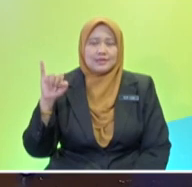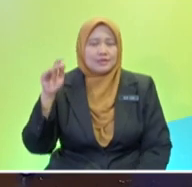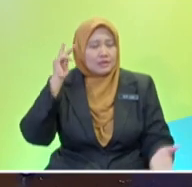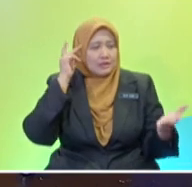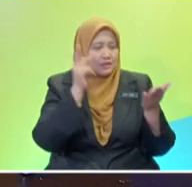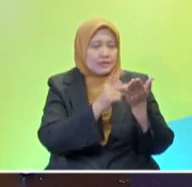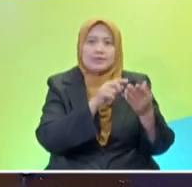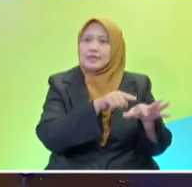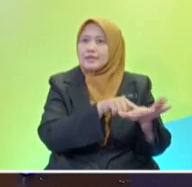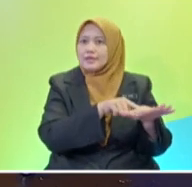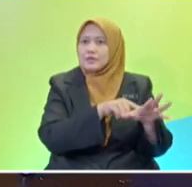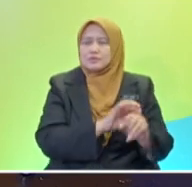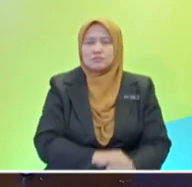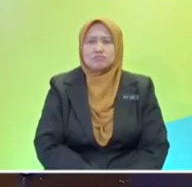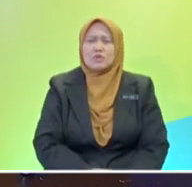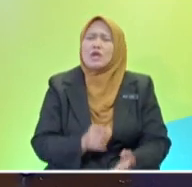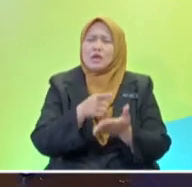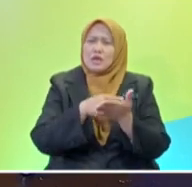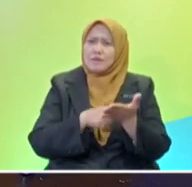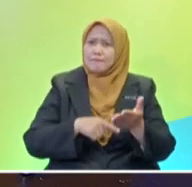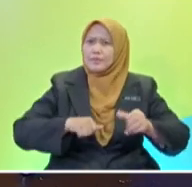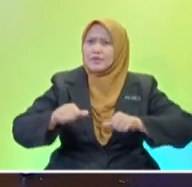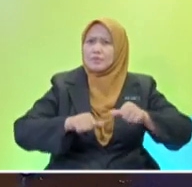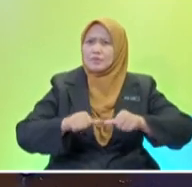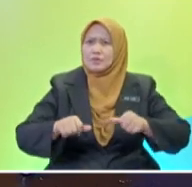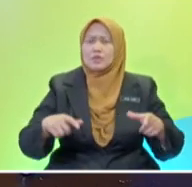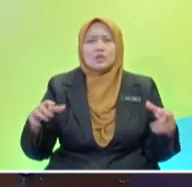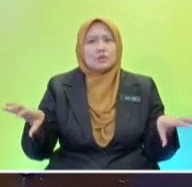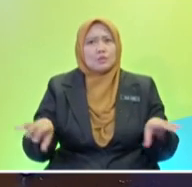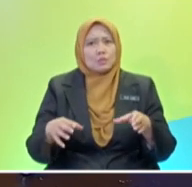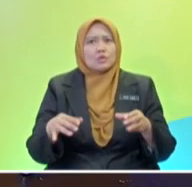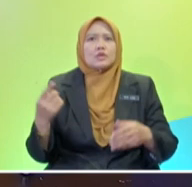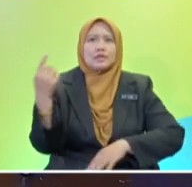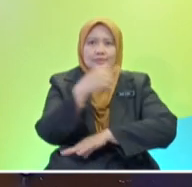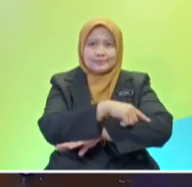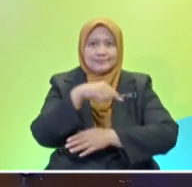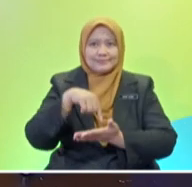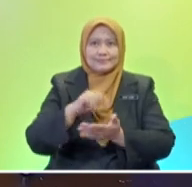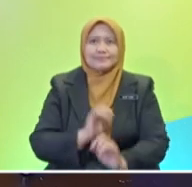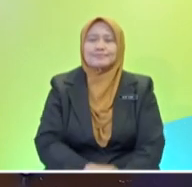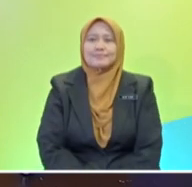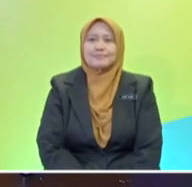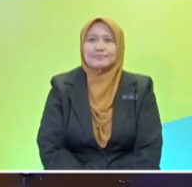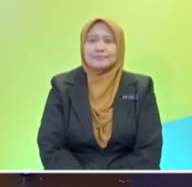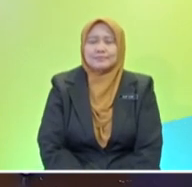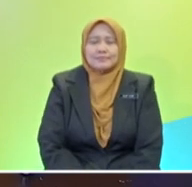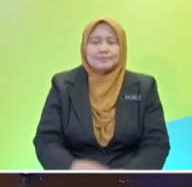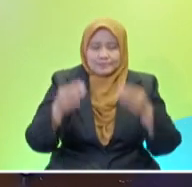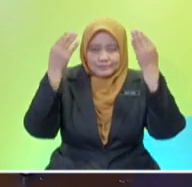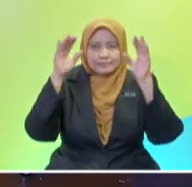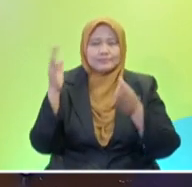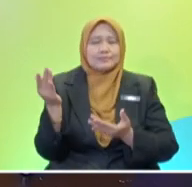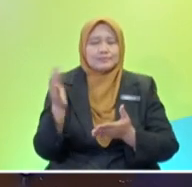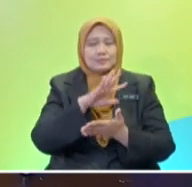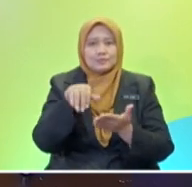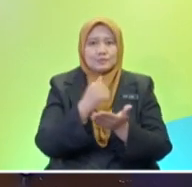Kali ini cikgu, apa pula aktiviti yang kita nak lakukan? Okey, murid-murid di luar sana, cikgu harap sentiasa ceria,